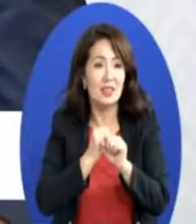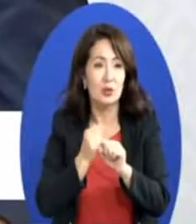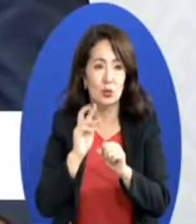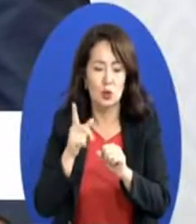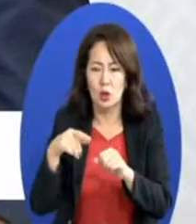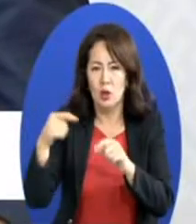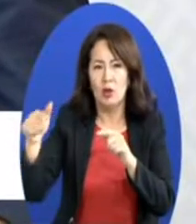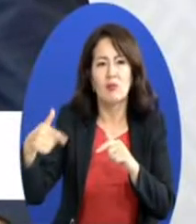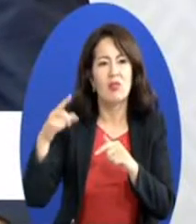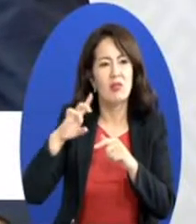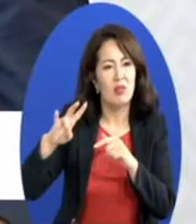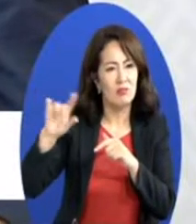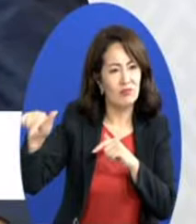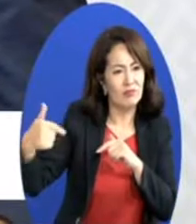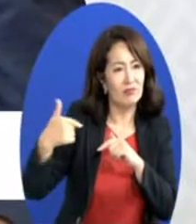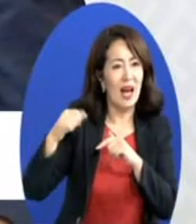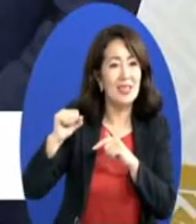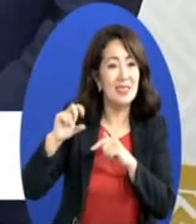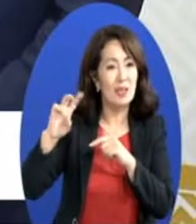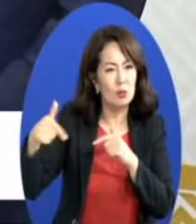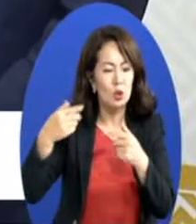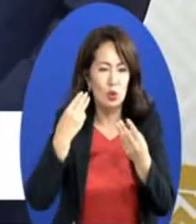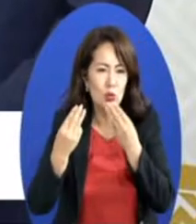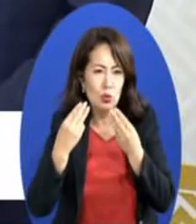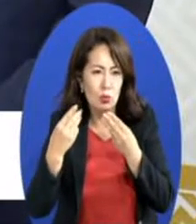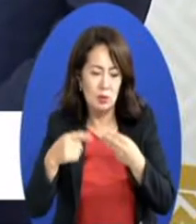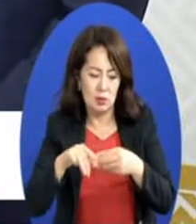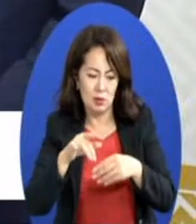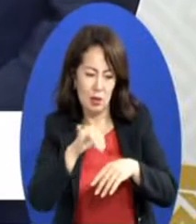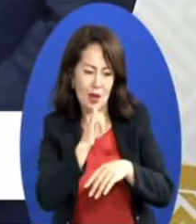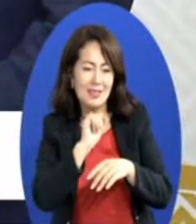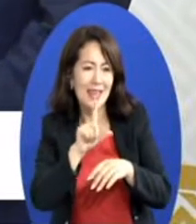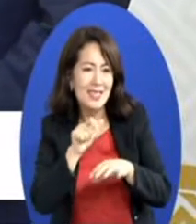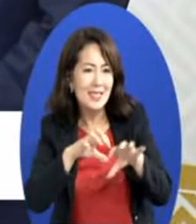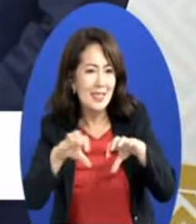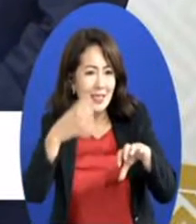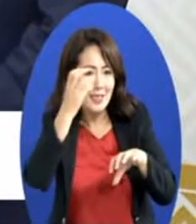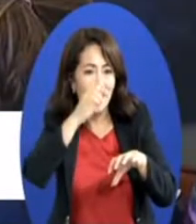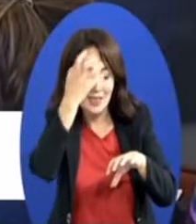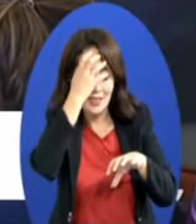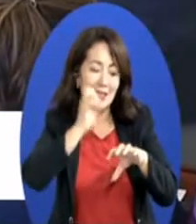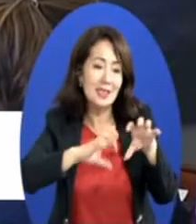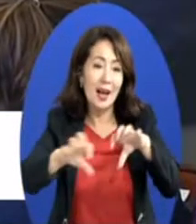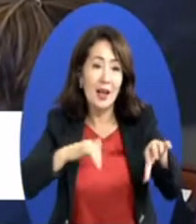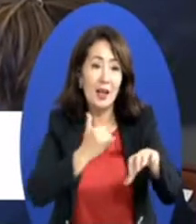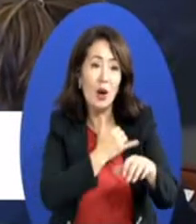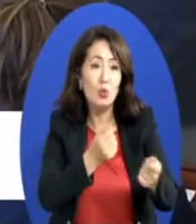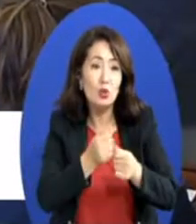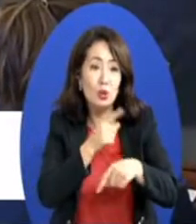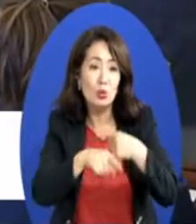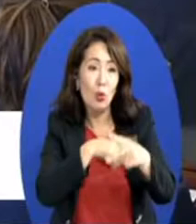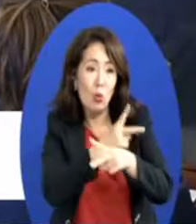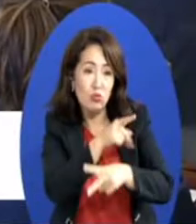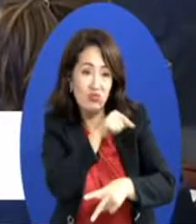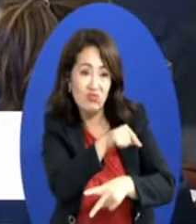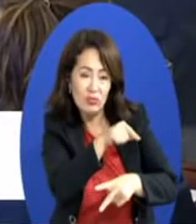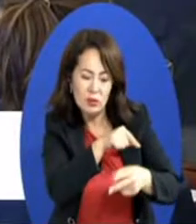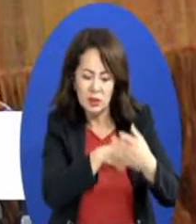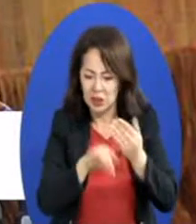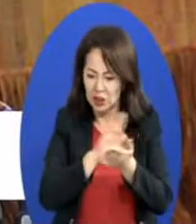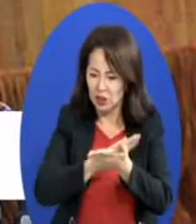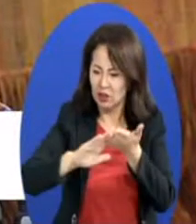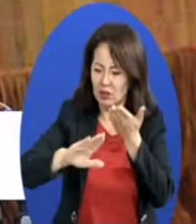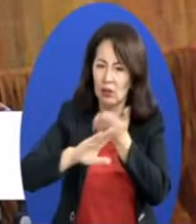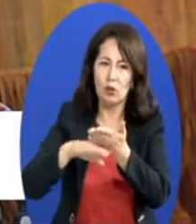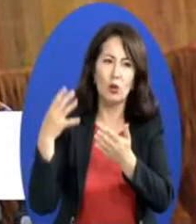сөрөг хүчний зүгээс шүүмжлэл дагуулад байгаа. Засаг захиргаа нутаг дэвсгэрийн нэгж, түүний удирдлагын тухай хуулийн төслийн шинжилсэн найруулгыг өнгөрөх 4-р сард